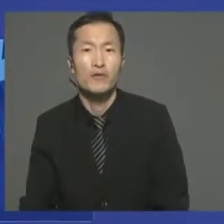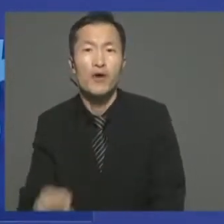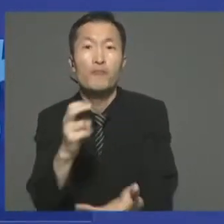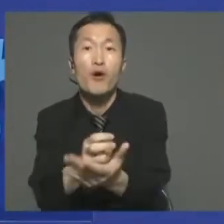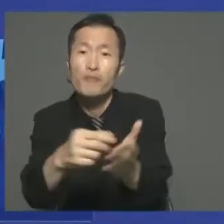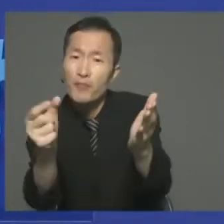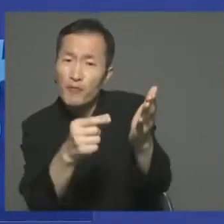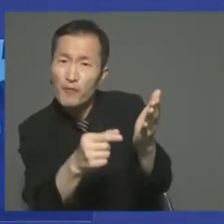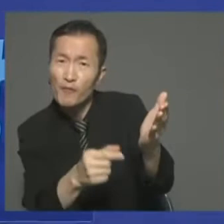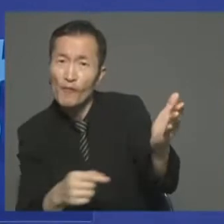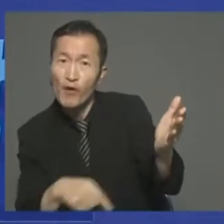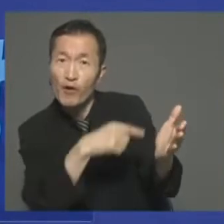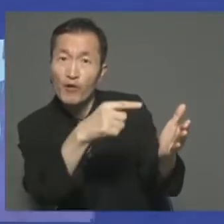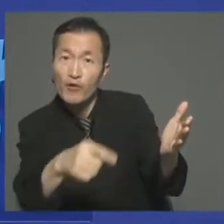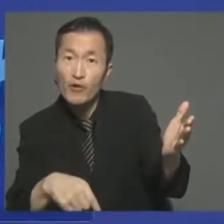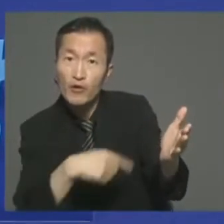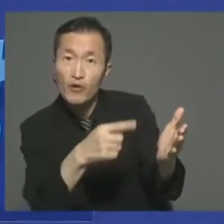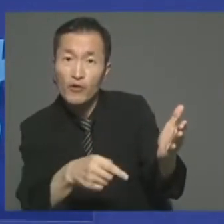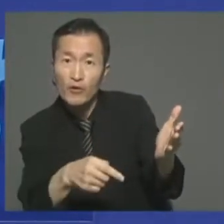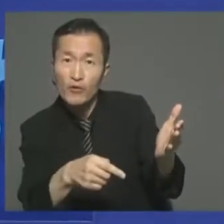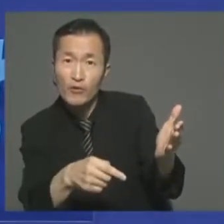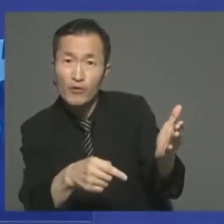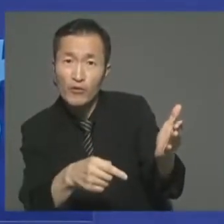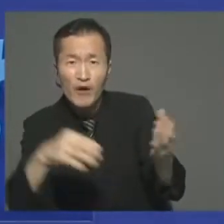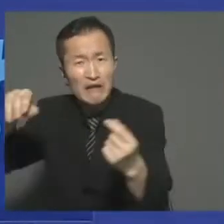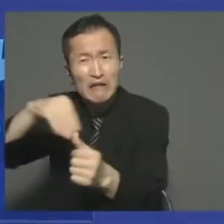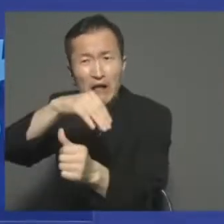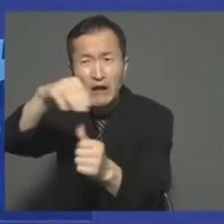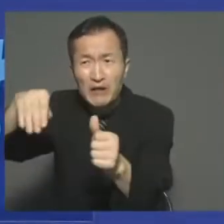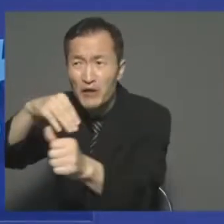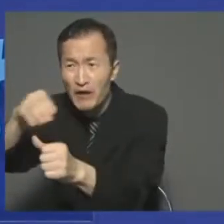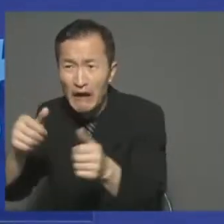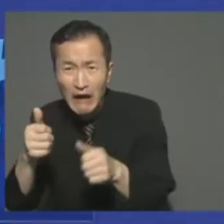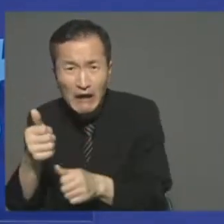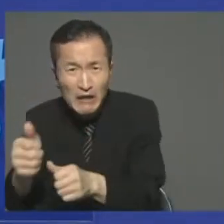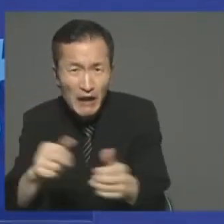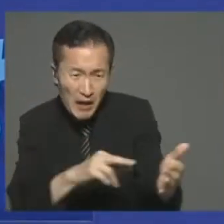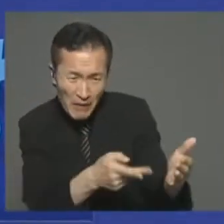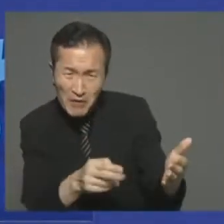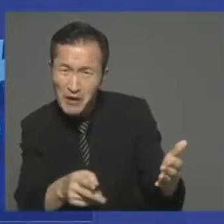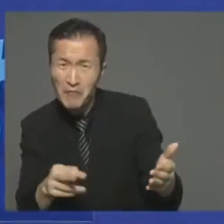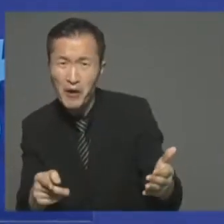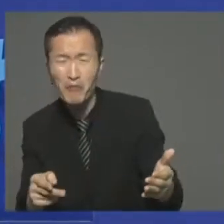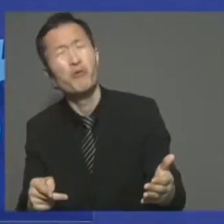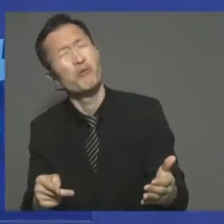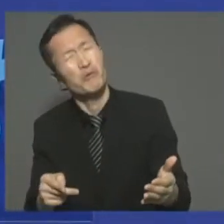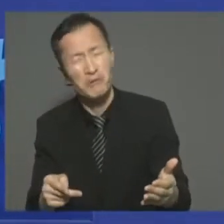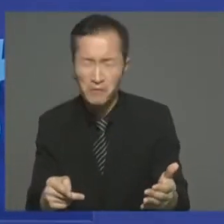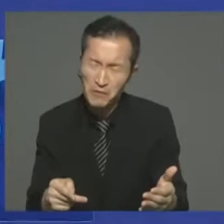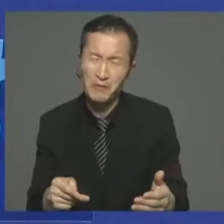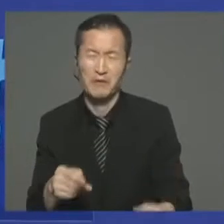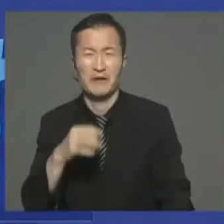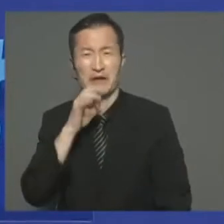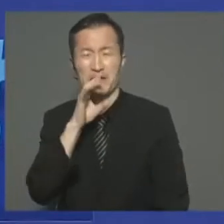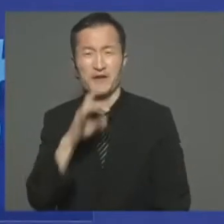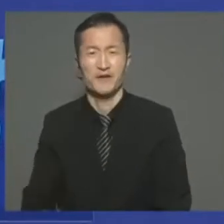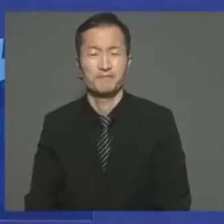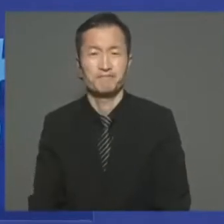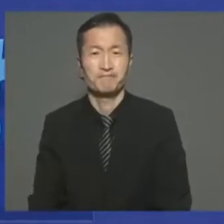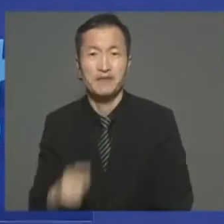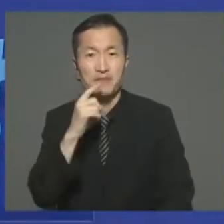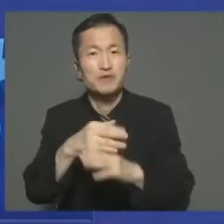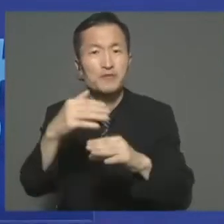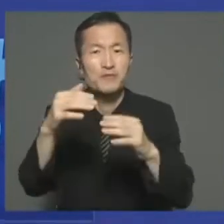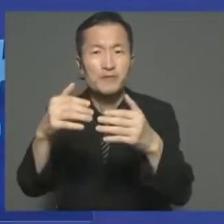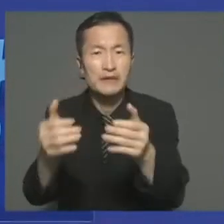조항은 그냥 상황에 따라 달리 정한다, 이 한 줄이면 될지도 모릅니다. 그러나 민주당의 기본이고